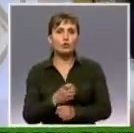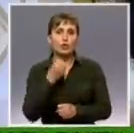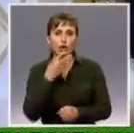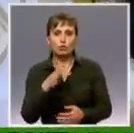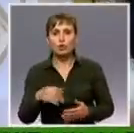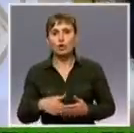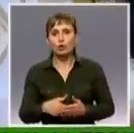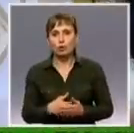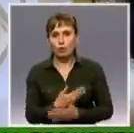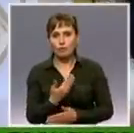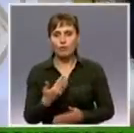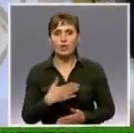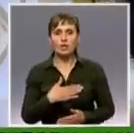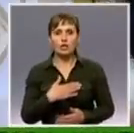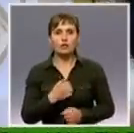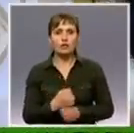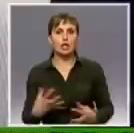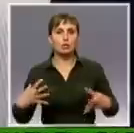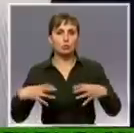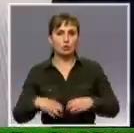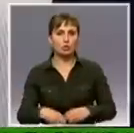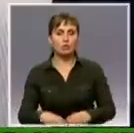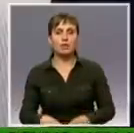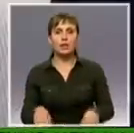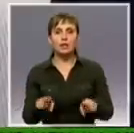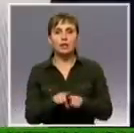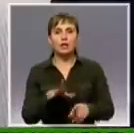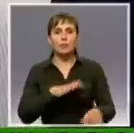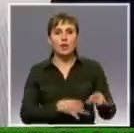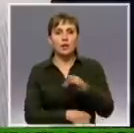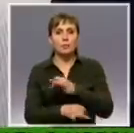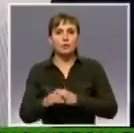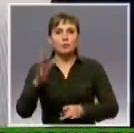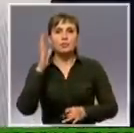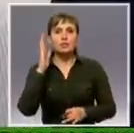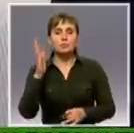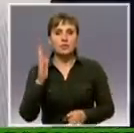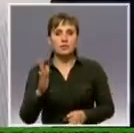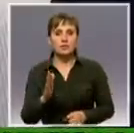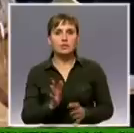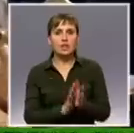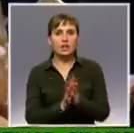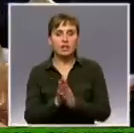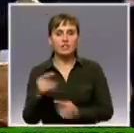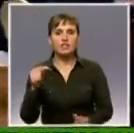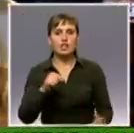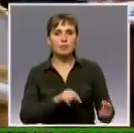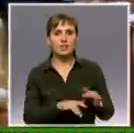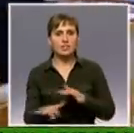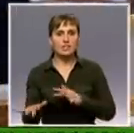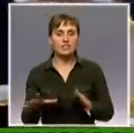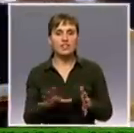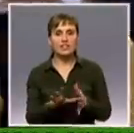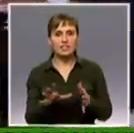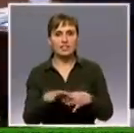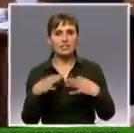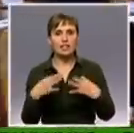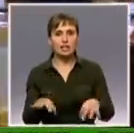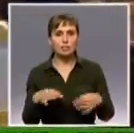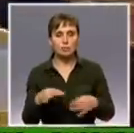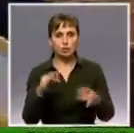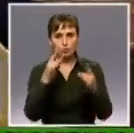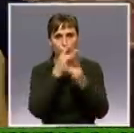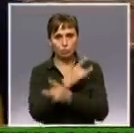новая веха нашего сотрудничества. Также были обсуждены перспективы наращивания взаимодействия в энергетической, транспортной